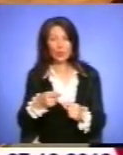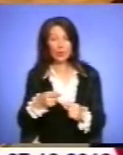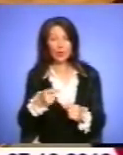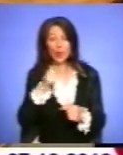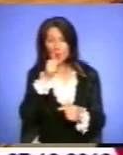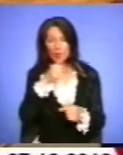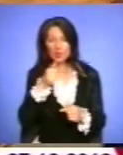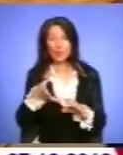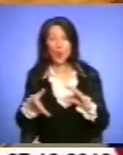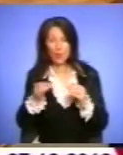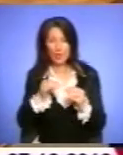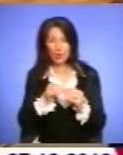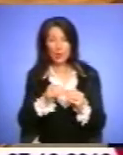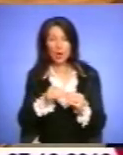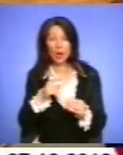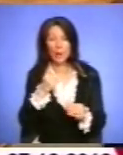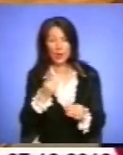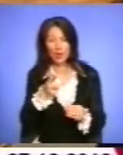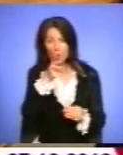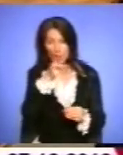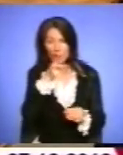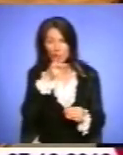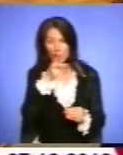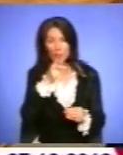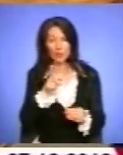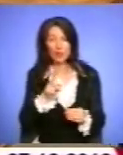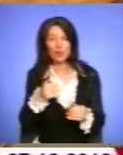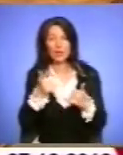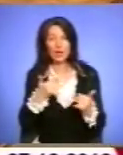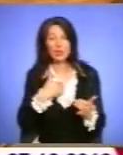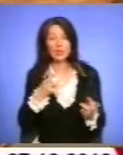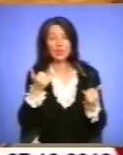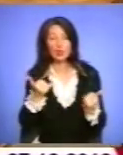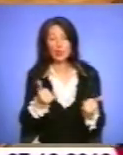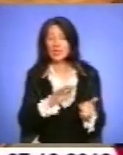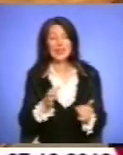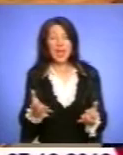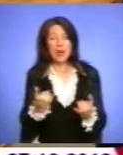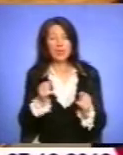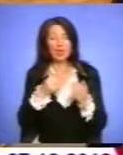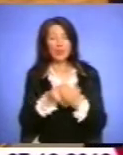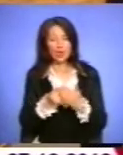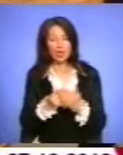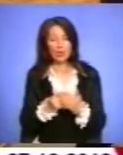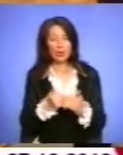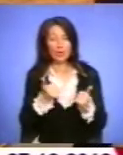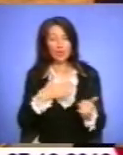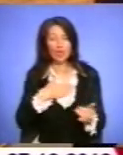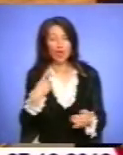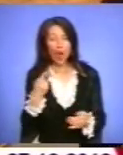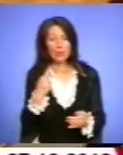наступному році по підсумках, скажімо, першого кварталу. Що для нас сьогодні неприйняття бюджету для нашої